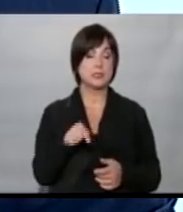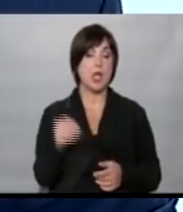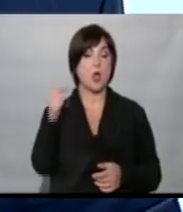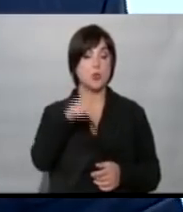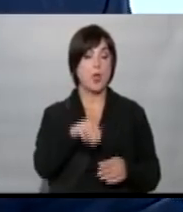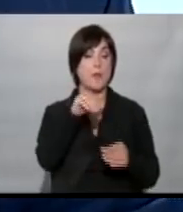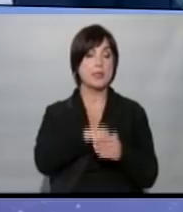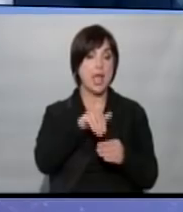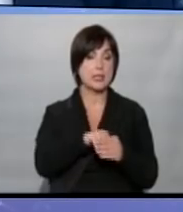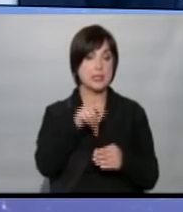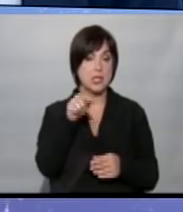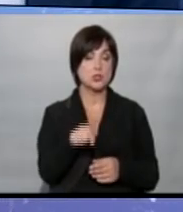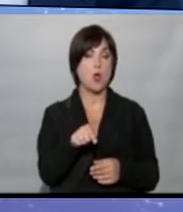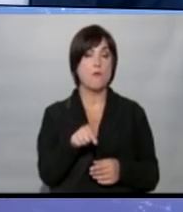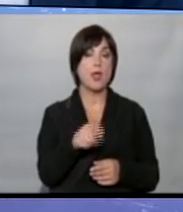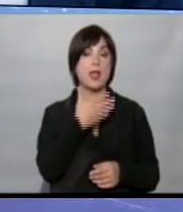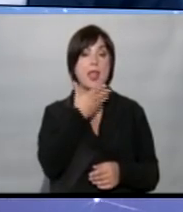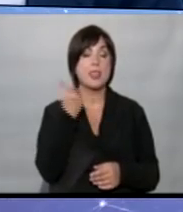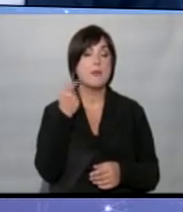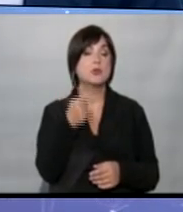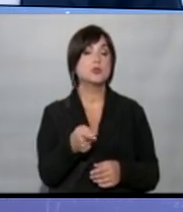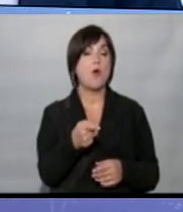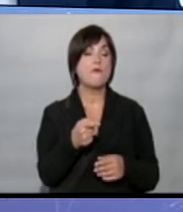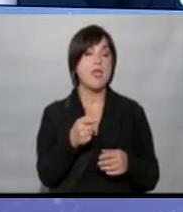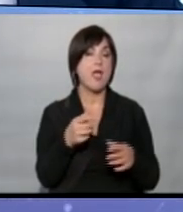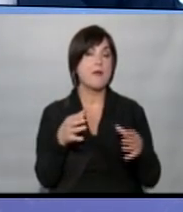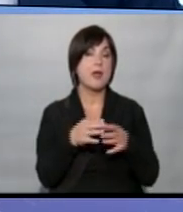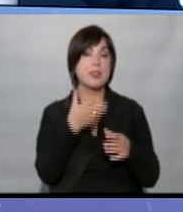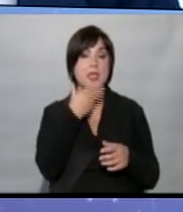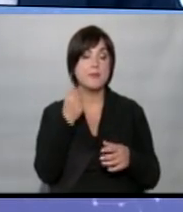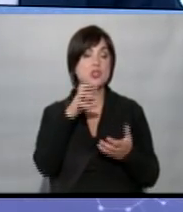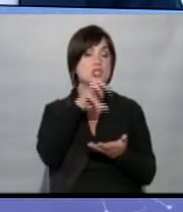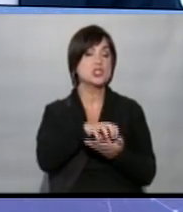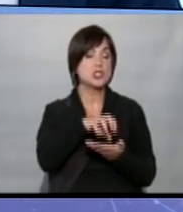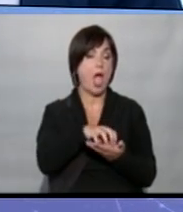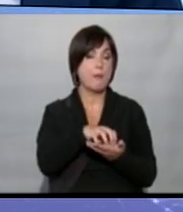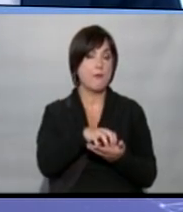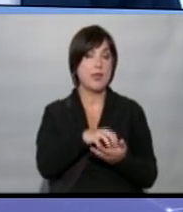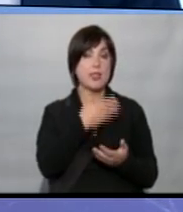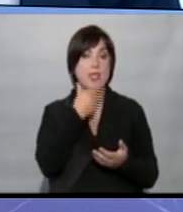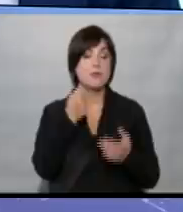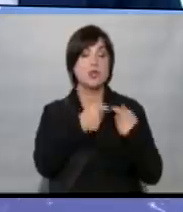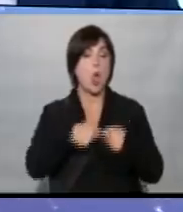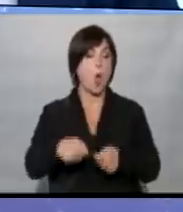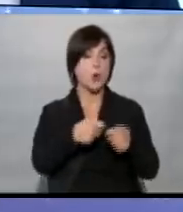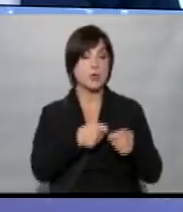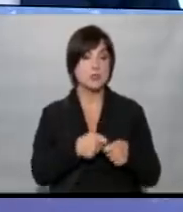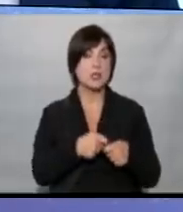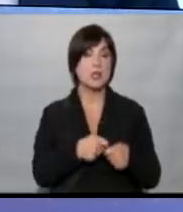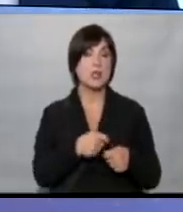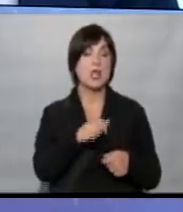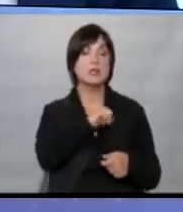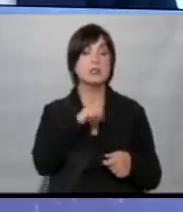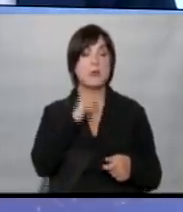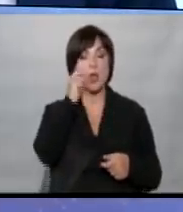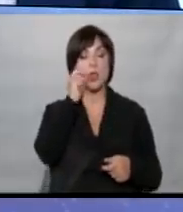да гласаме за тоа, ги немаш овие структури, немаш никакви штабови, немаш никаква организација. Спонтано